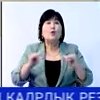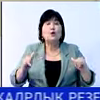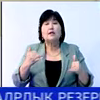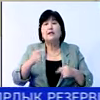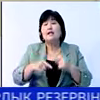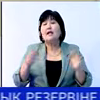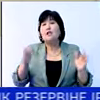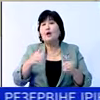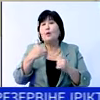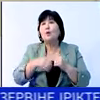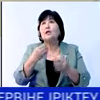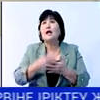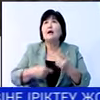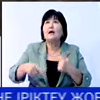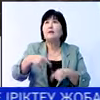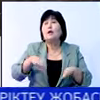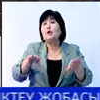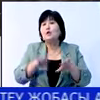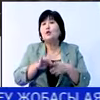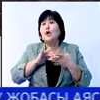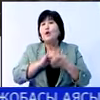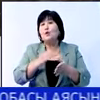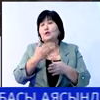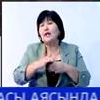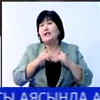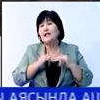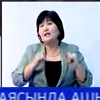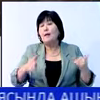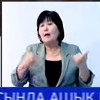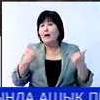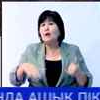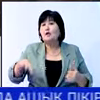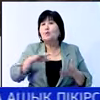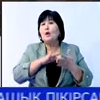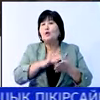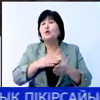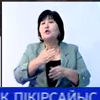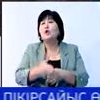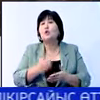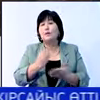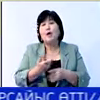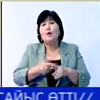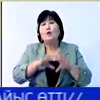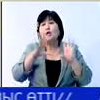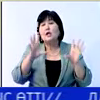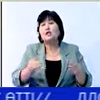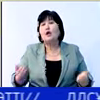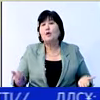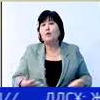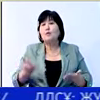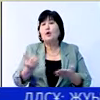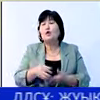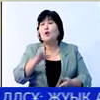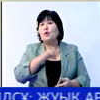Келесісі шағын және орта бизнесті, сондай-ақ туризм саласын дамыту. Қазір өңірде туризм тұралап тұр. Оның жалпы өңірлік өнімдегі